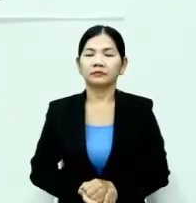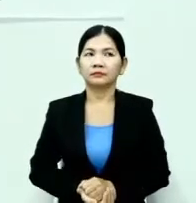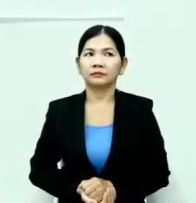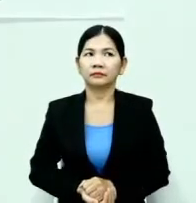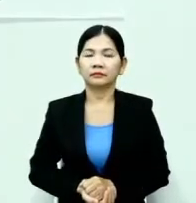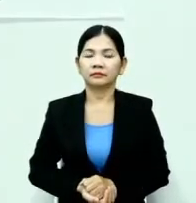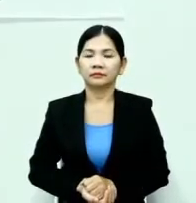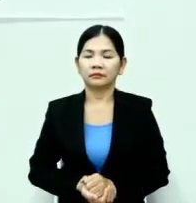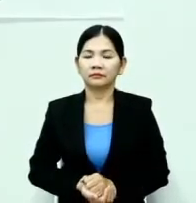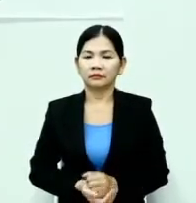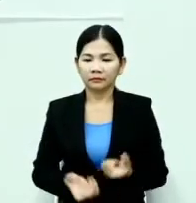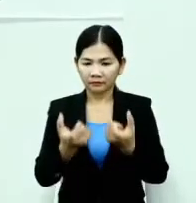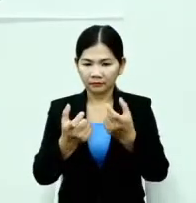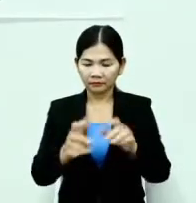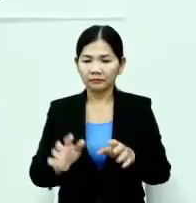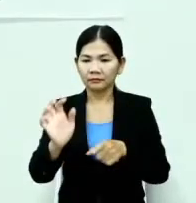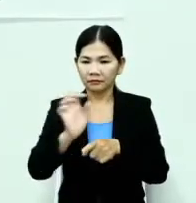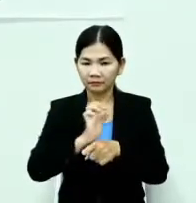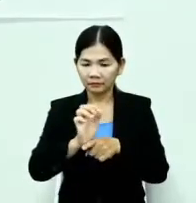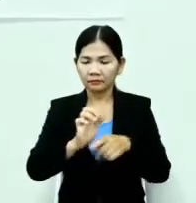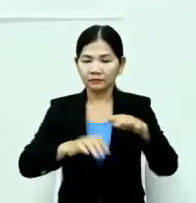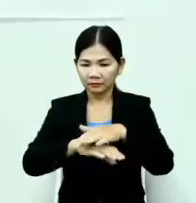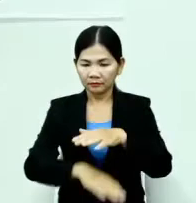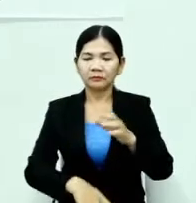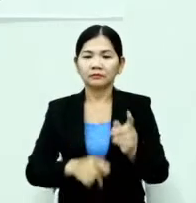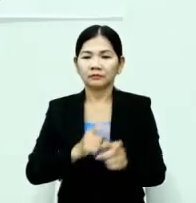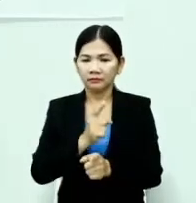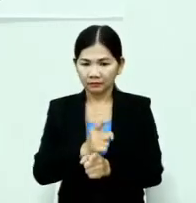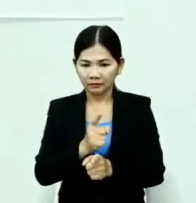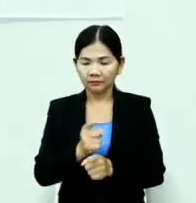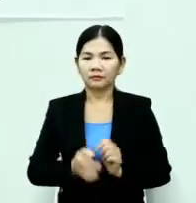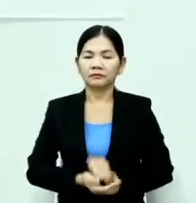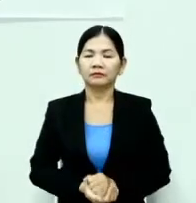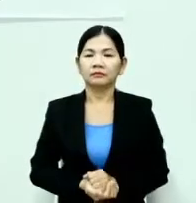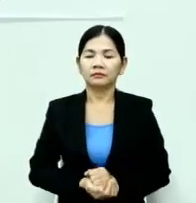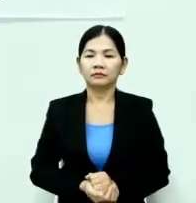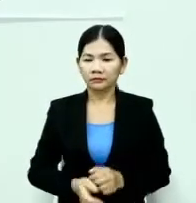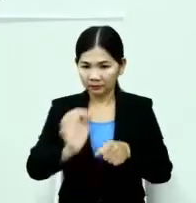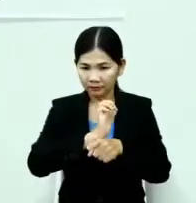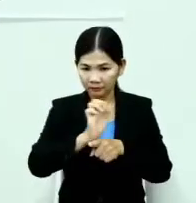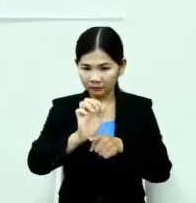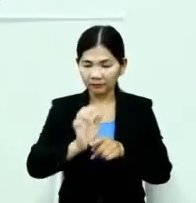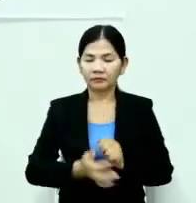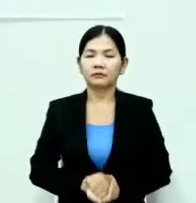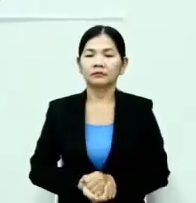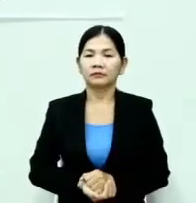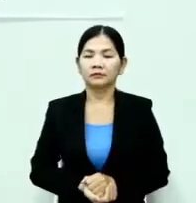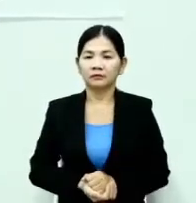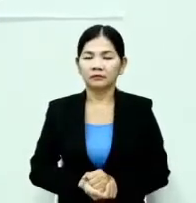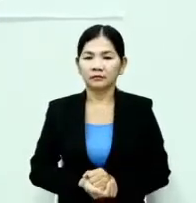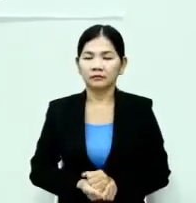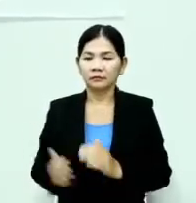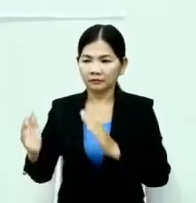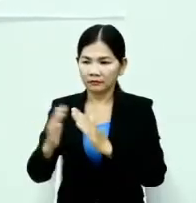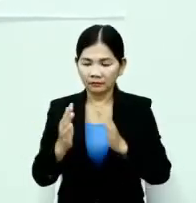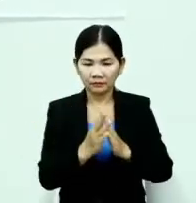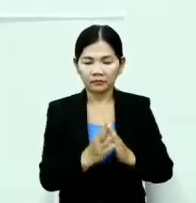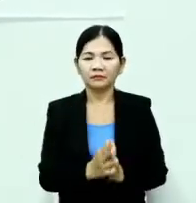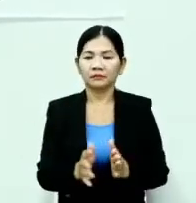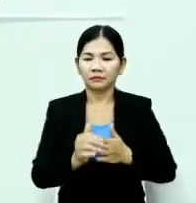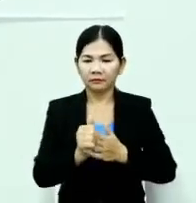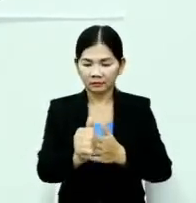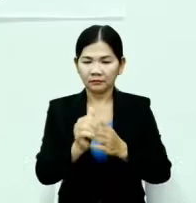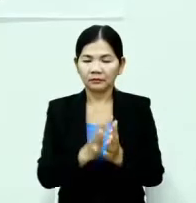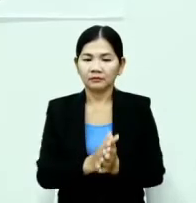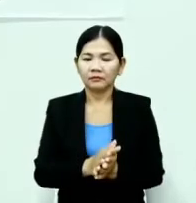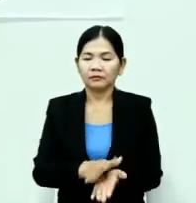Chà, chốt đa sài chùm nào thằng cớm mẹ bán thầm trời. Chà, chùm nào nếp hôn mùi cớm non khả nìa